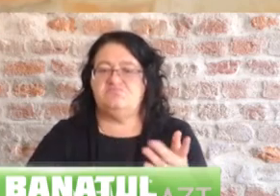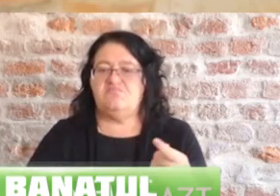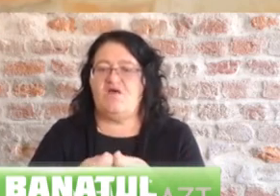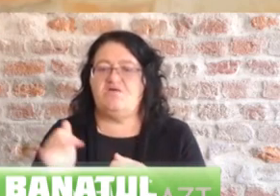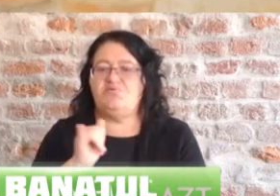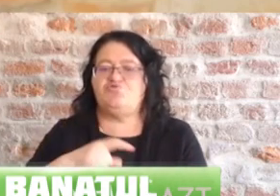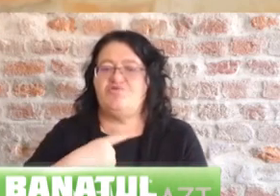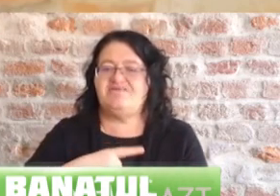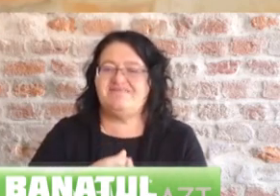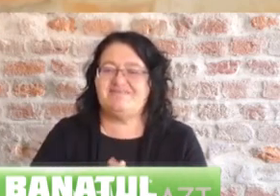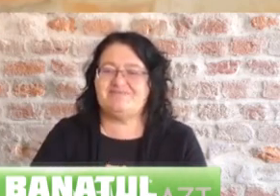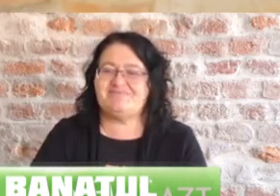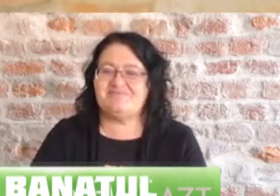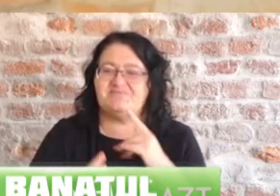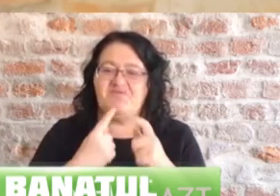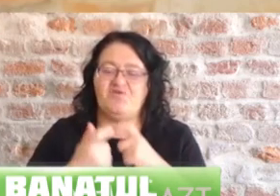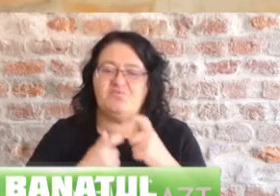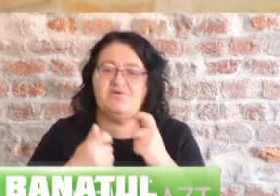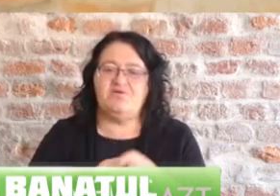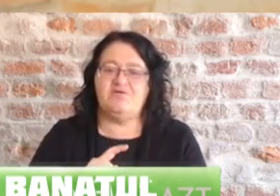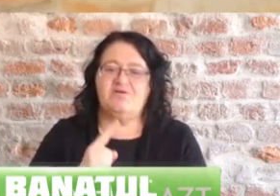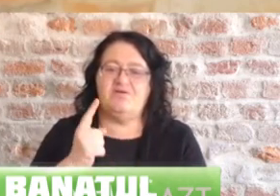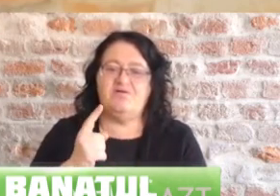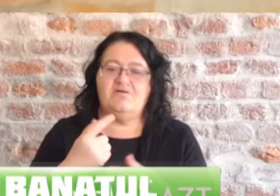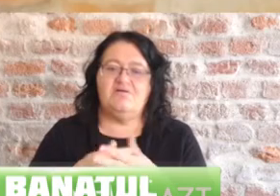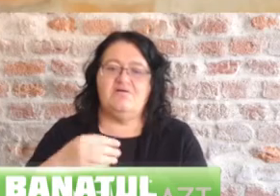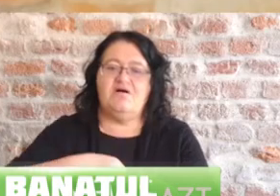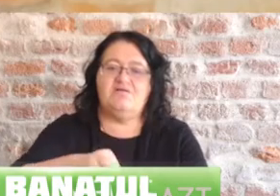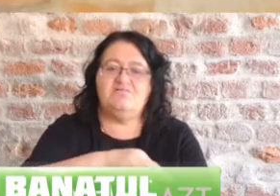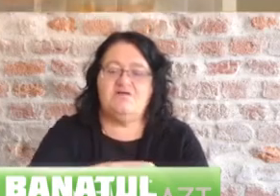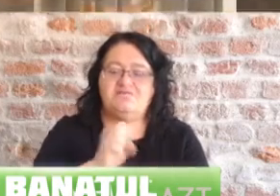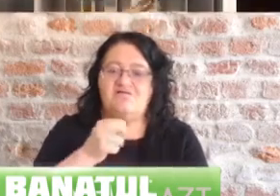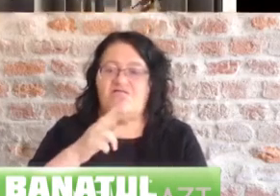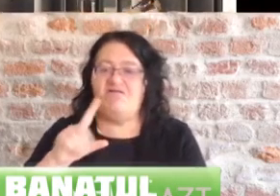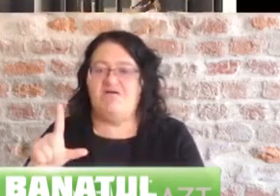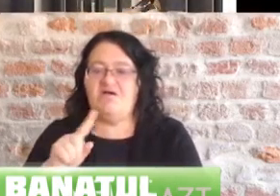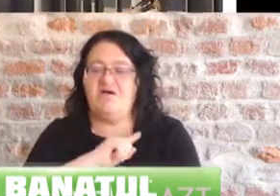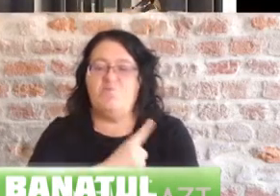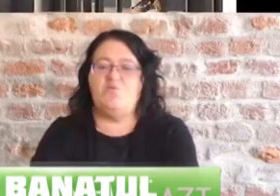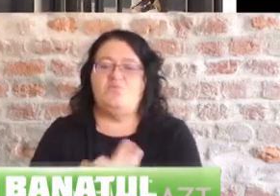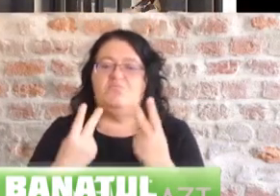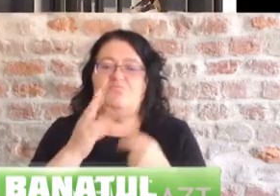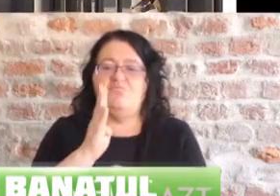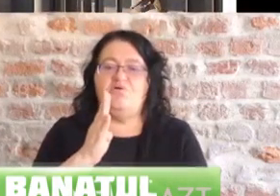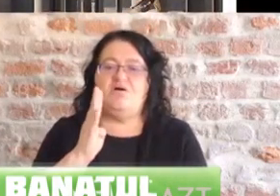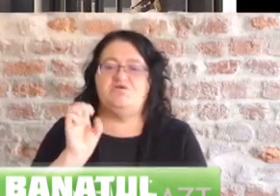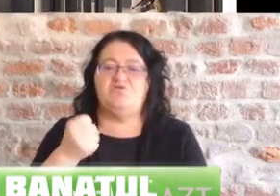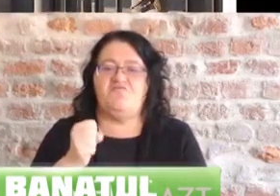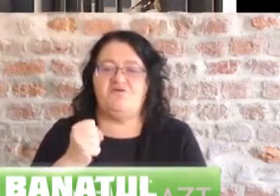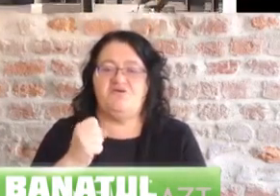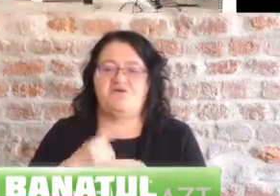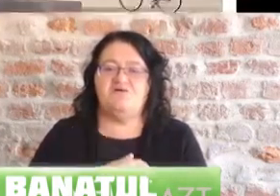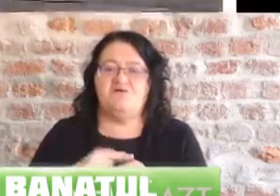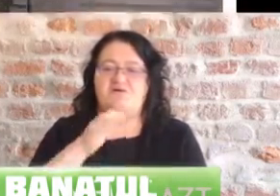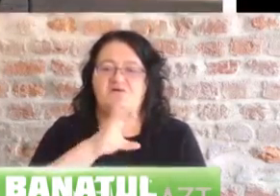parte. Este vorba de firma Simple Architecture SRL, autor principal Boca Ștefania